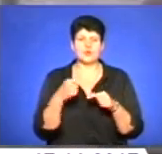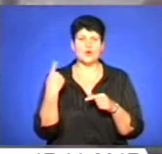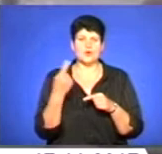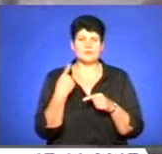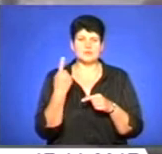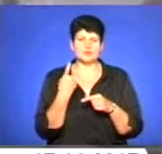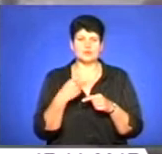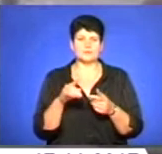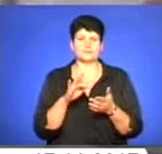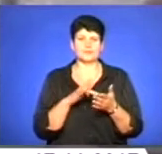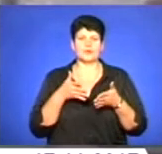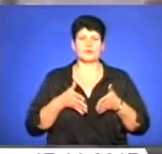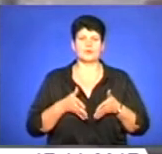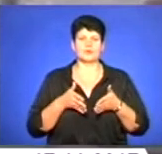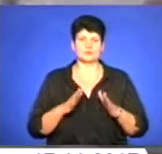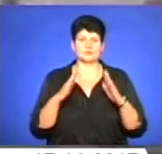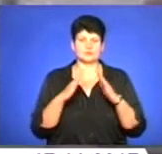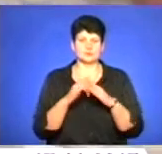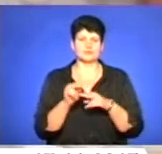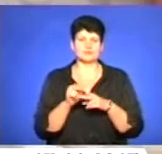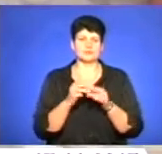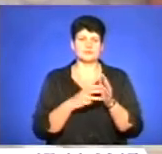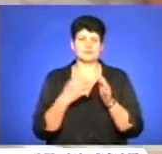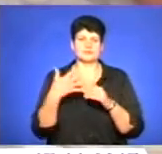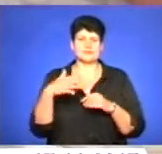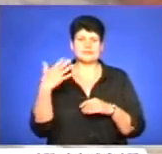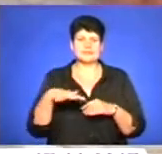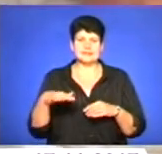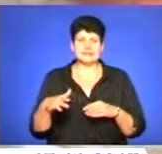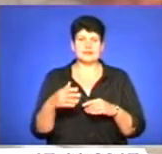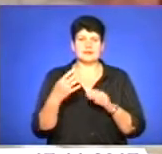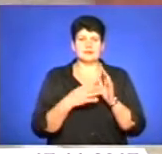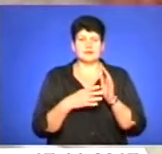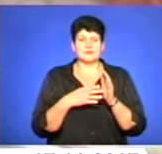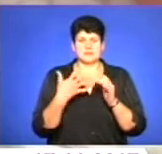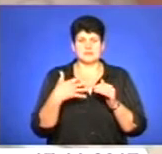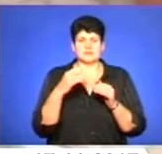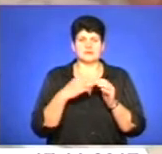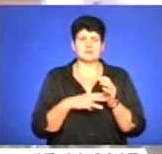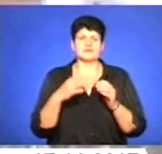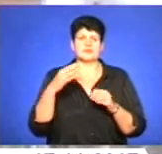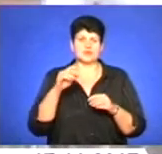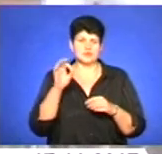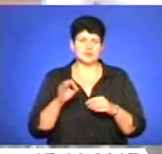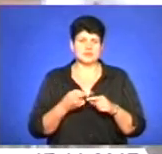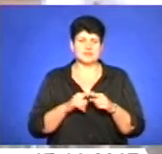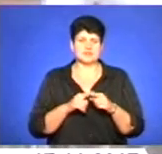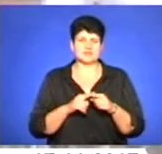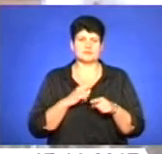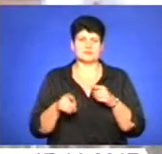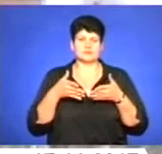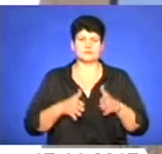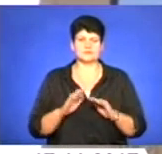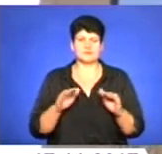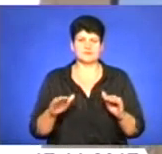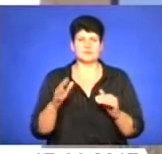перинатального центру лікують більше 250 дітей. 80% із них недоношені. У таких дітей дуже слабке здоров'я, кажуть медики. Малюки